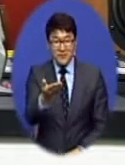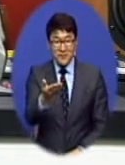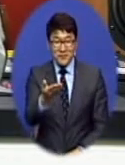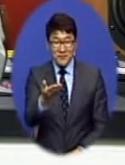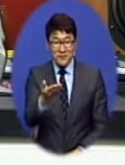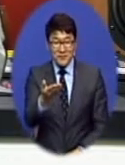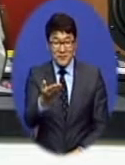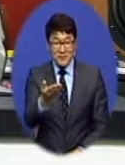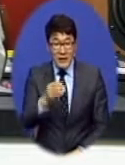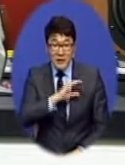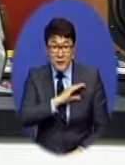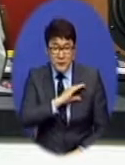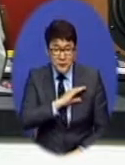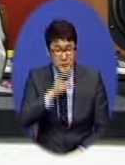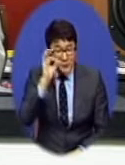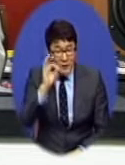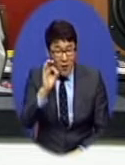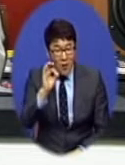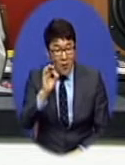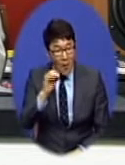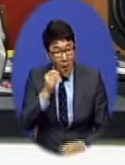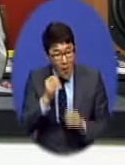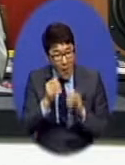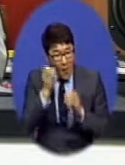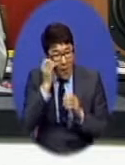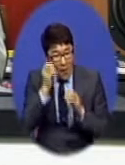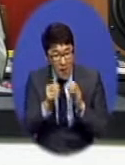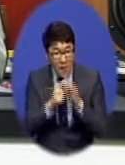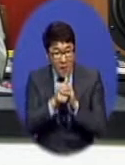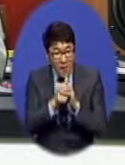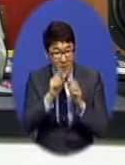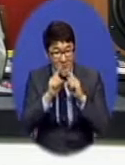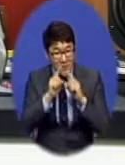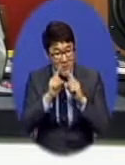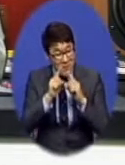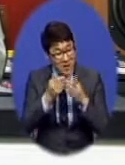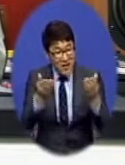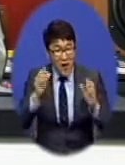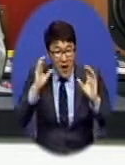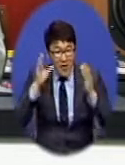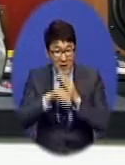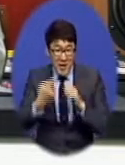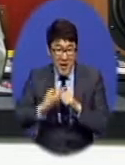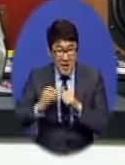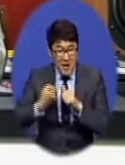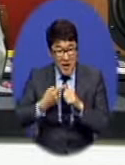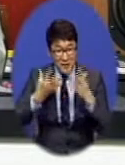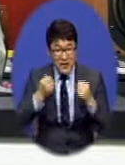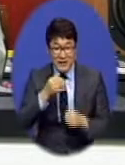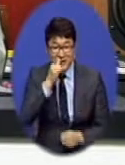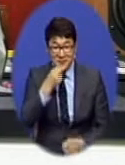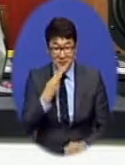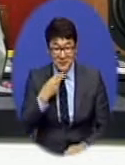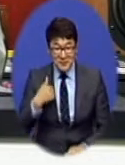그 조남이 좀 워낙에 특이하셔서 제가 이런 말씀을 드려도 될지 모르겠지만 어릴 때 혹시나 놀림 당하고 이러시지